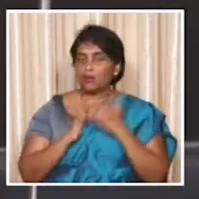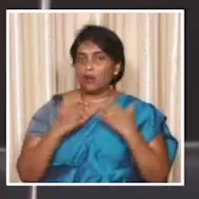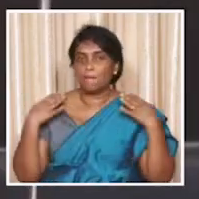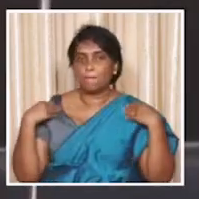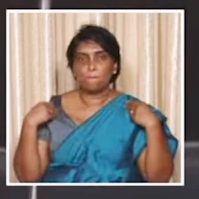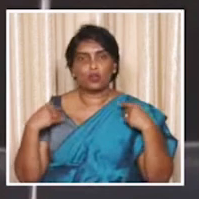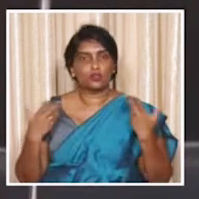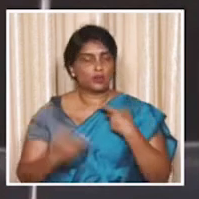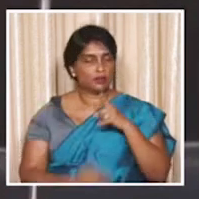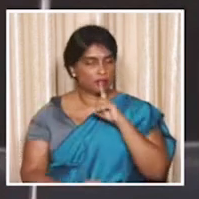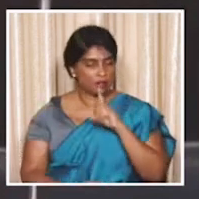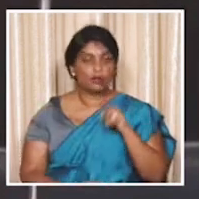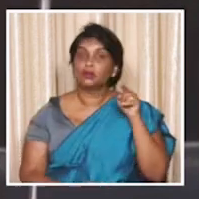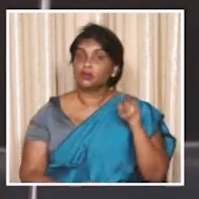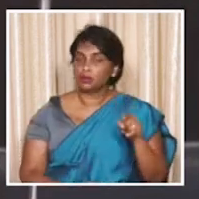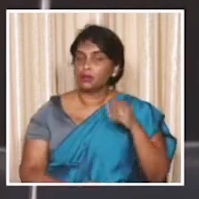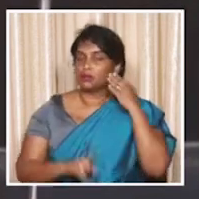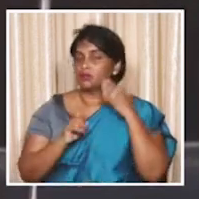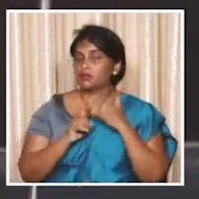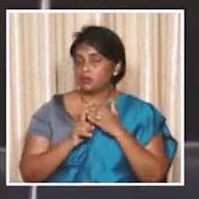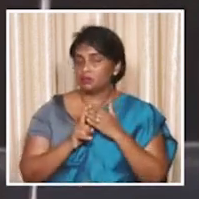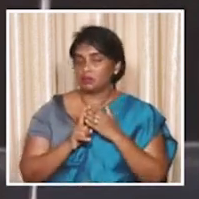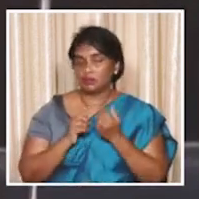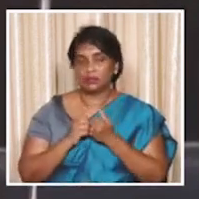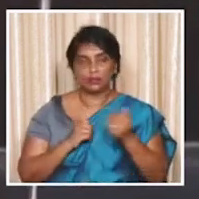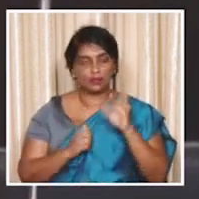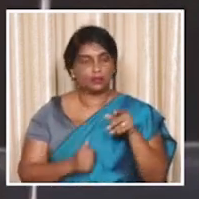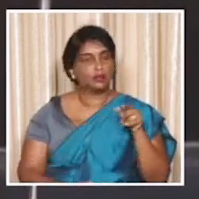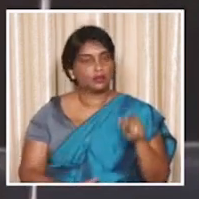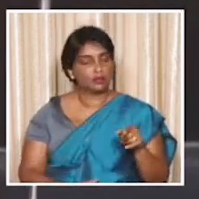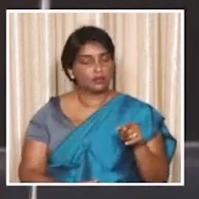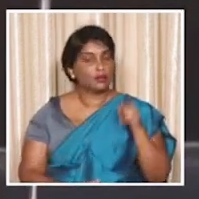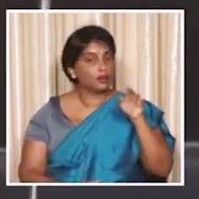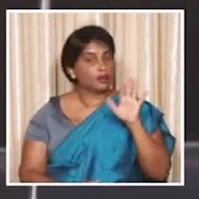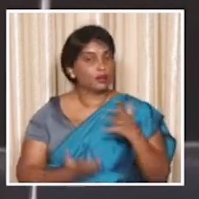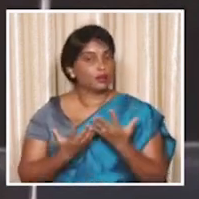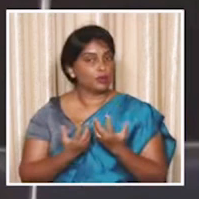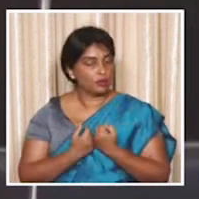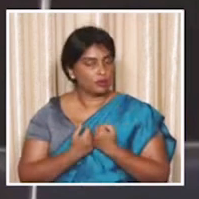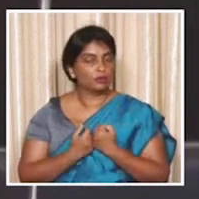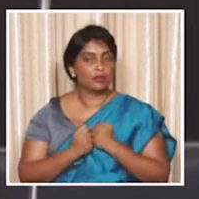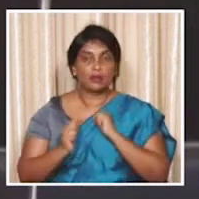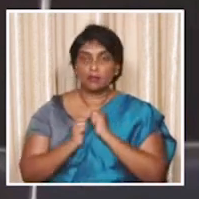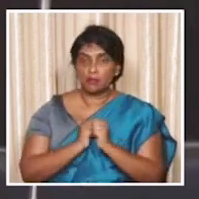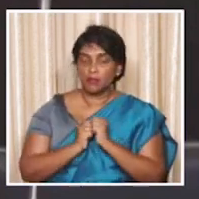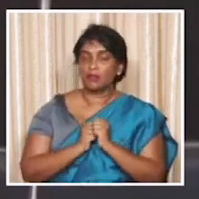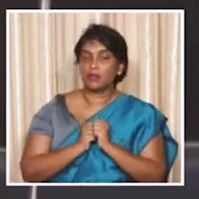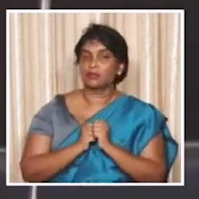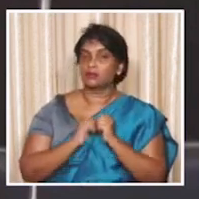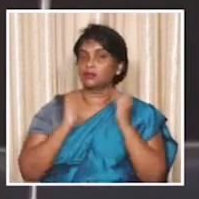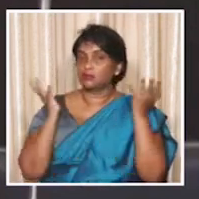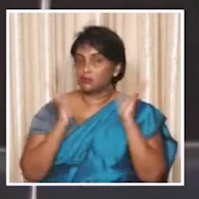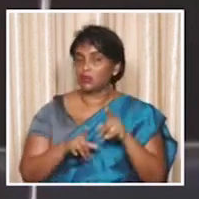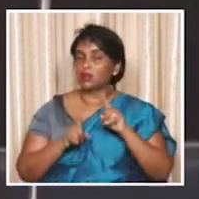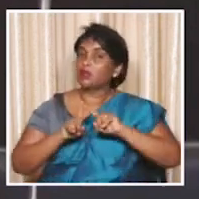எனவே அந்த விஷயத்திலே நீங்கள் கவனம் செலுத்தி அவர்களுக்கு தேவையான பஸ் ஸ்டாண்ட் போன ஏனைய வசதிகளை நாங்கள்